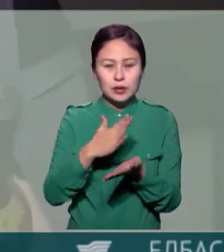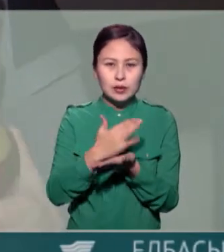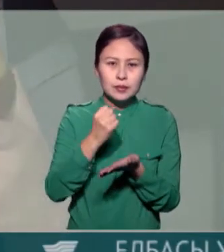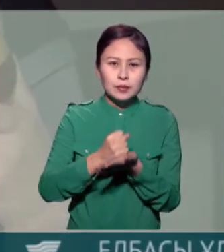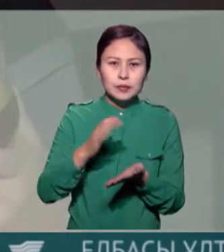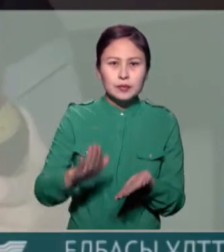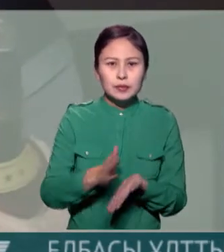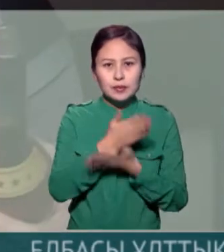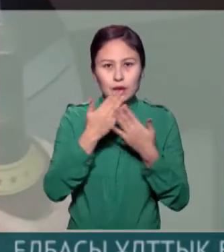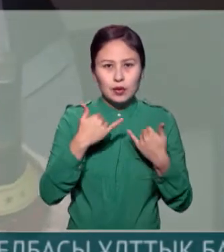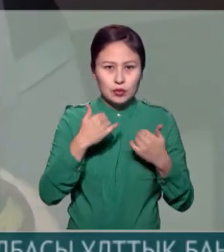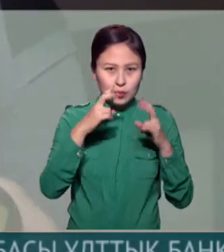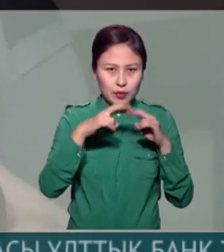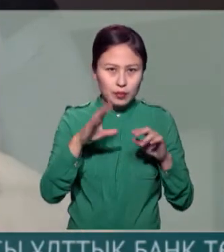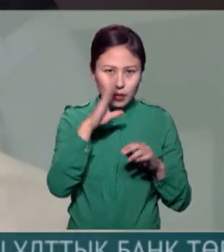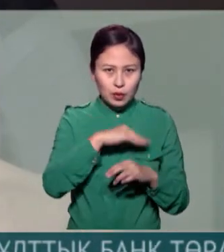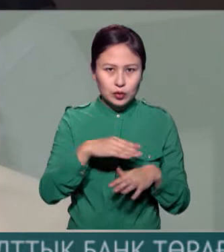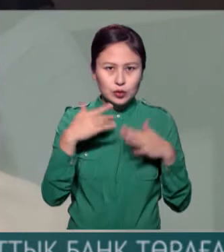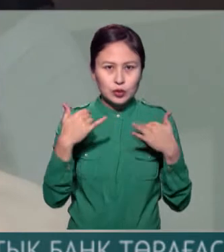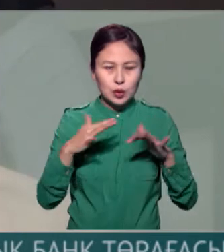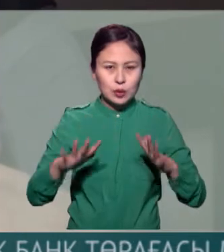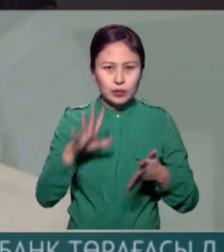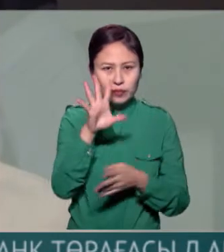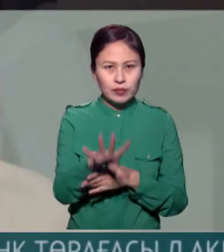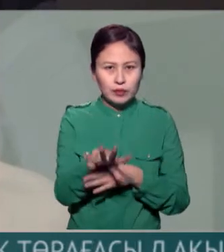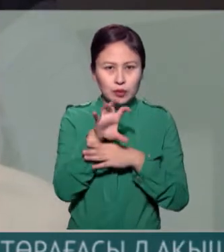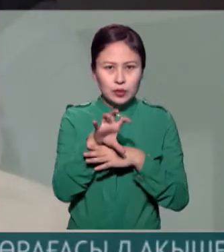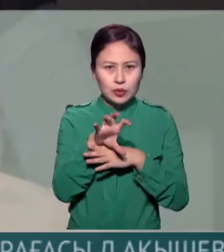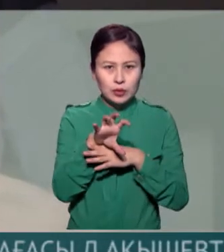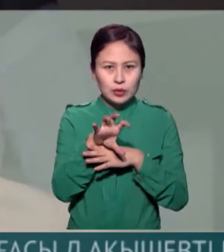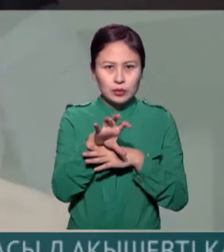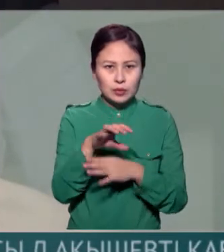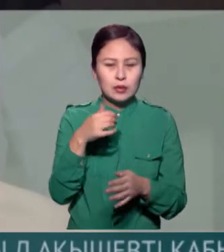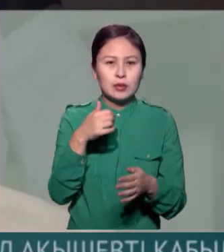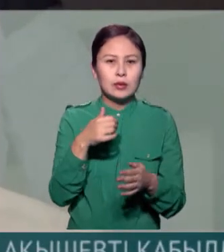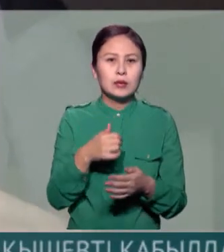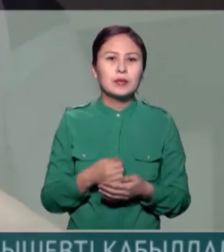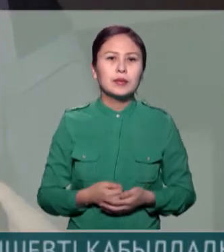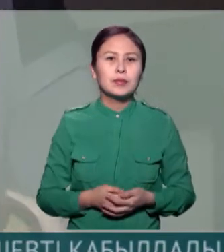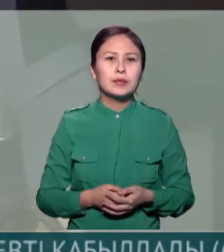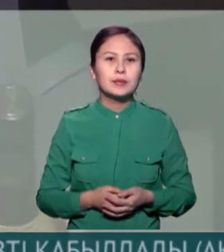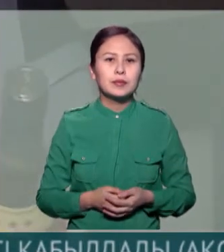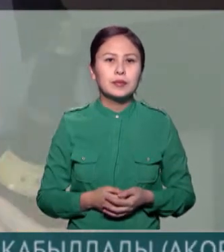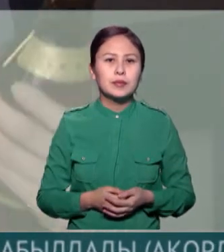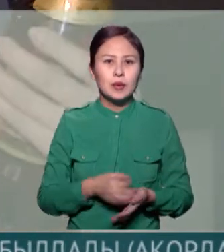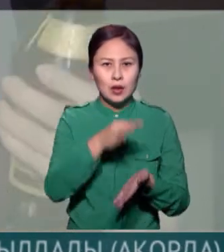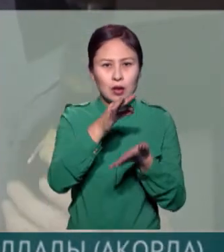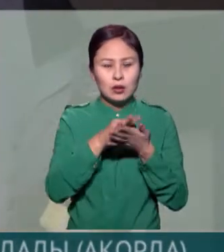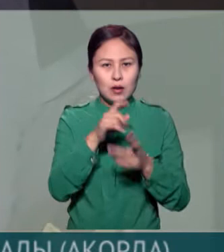па екенін мен дәл қазір тексере аламын. Ол үшін кәдімгі суретке түсіргендей басып аламыз. Жауабы дайын.